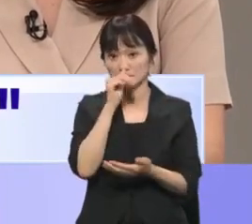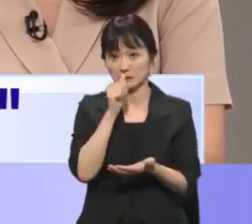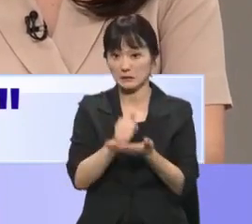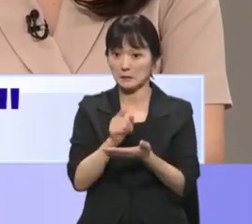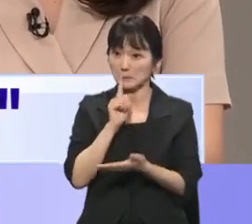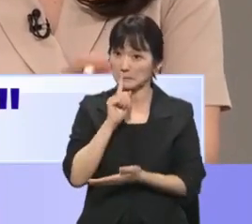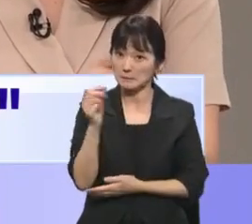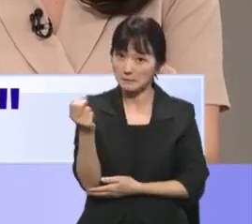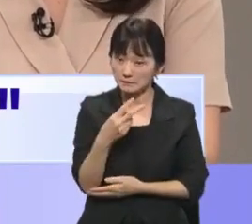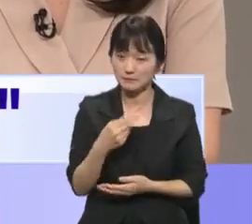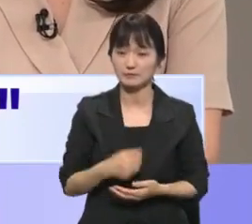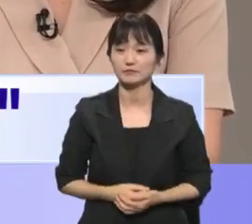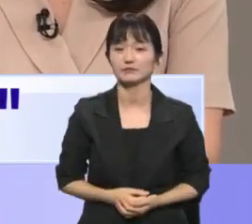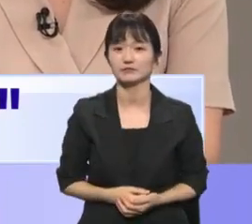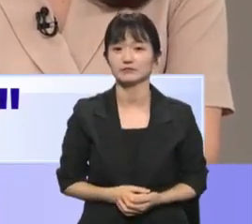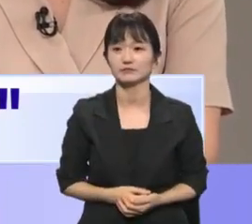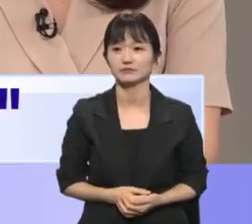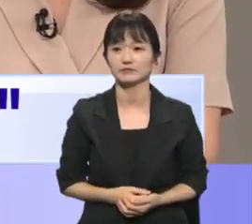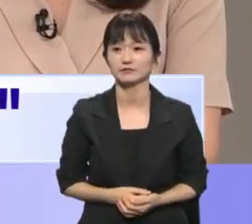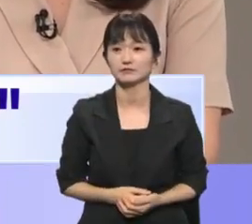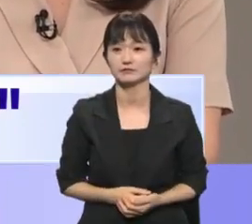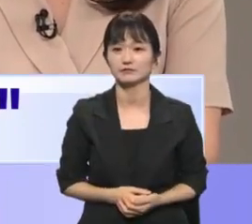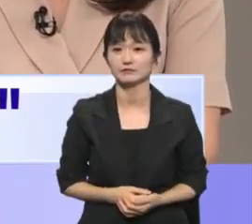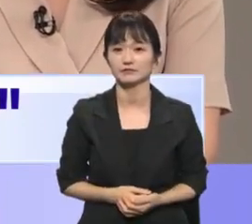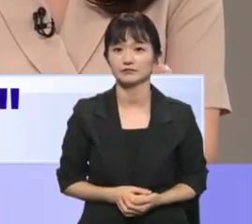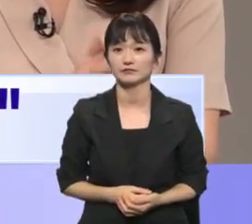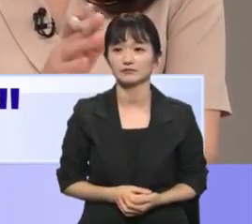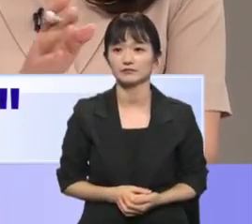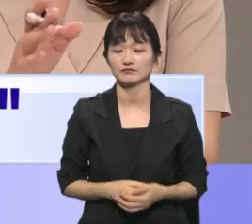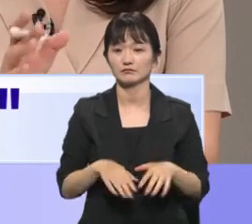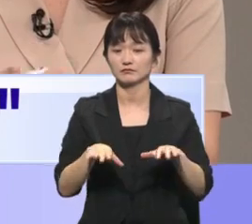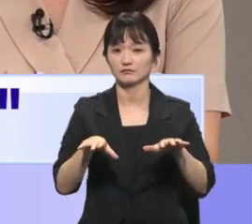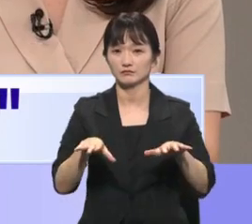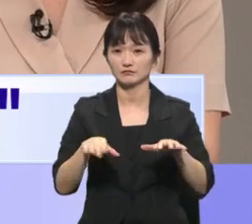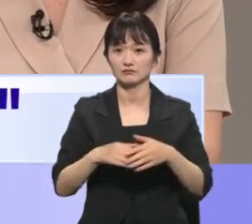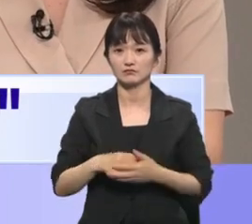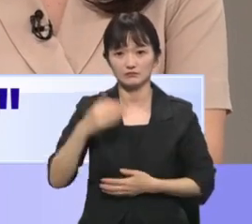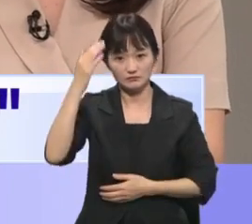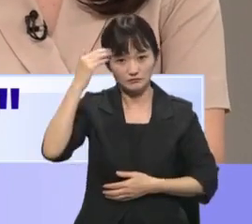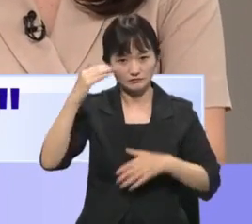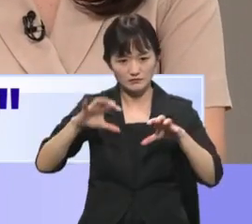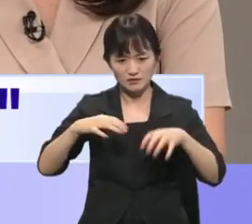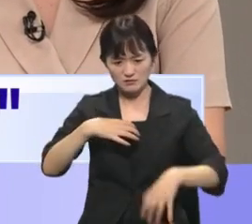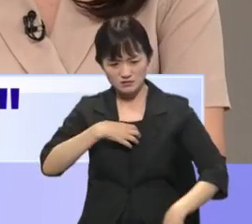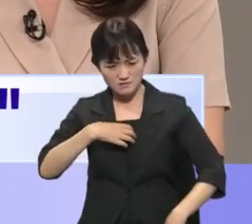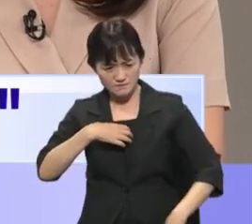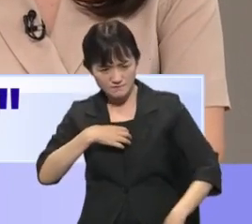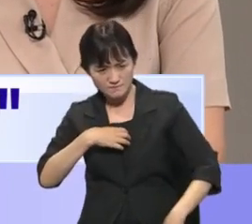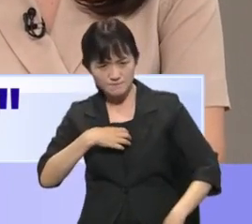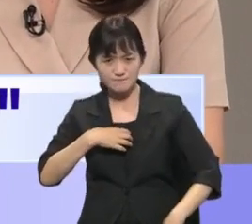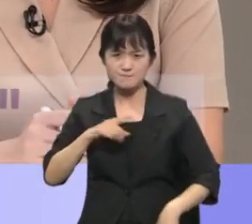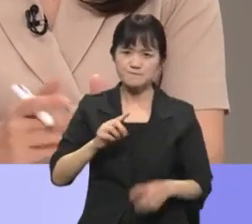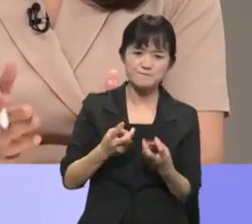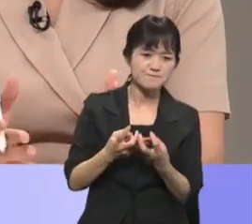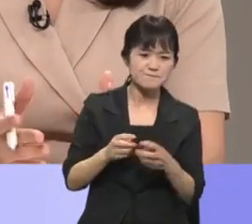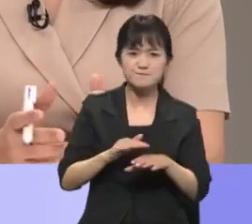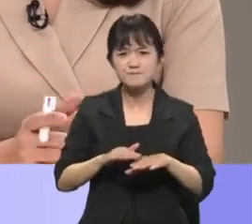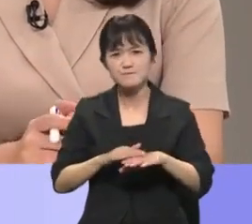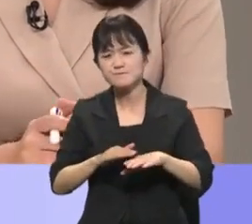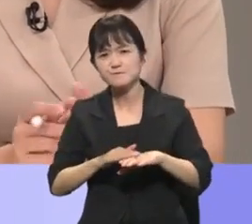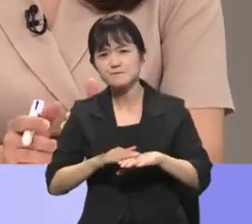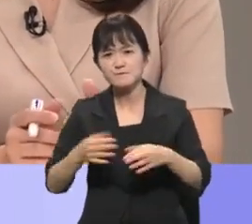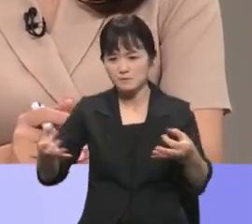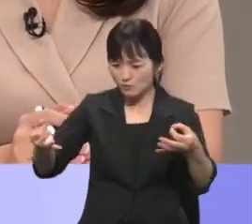발언뿐만 아니라 방금 우리가 앞서 봤던 것처럼 이번에 한국의 위기 대응 역량을 전 세계에 보여주고 있다 이런